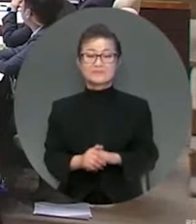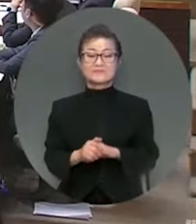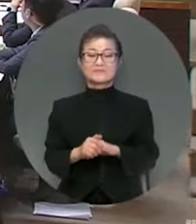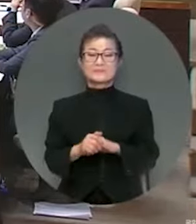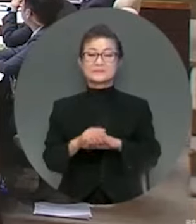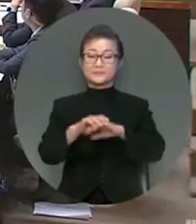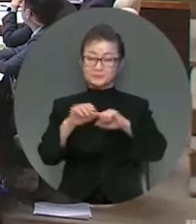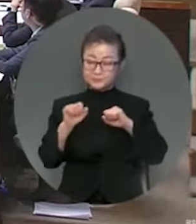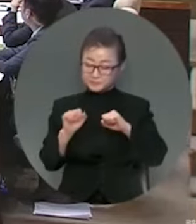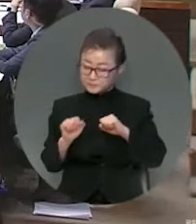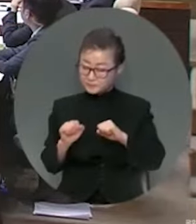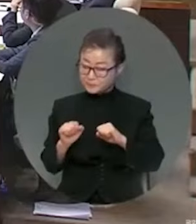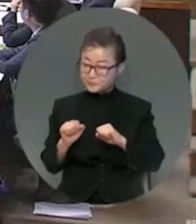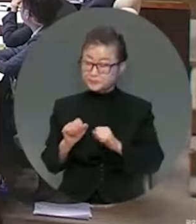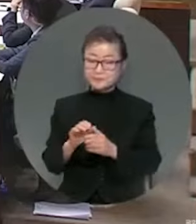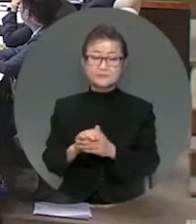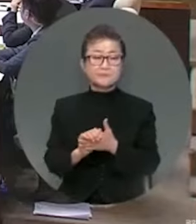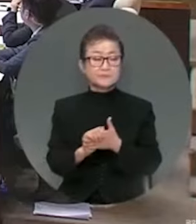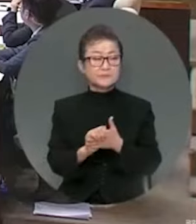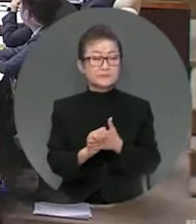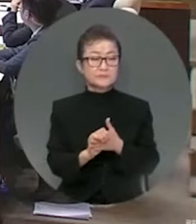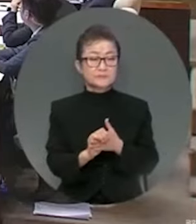안녕하십니까. 예.